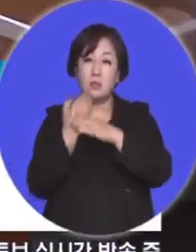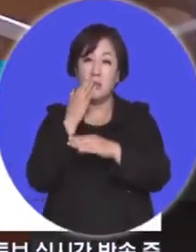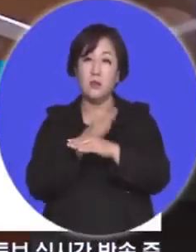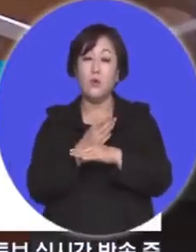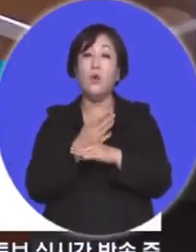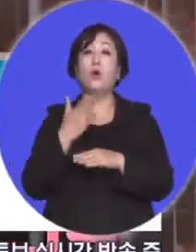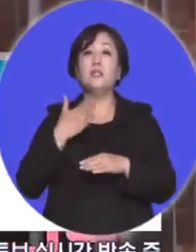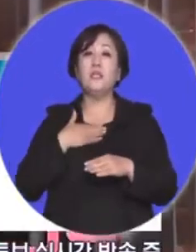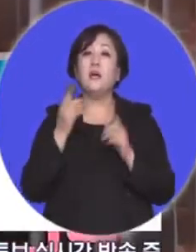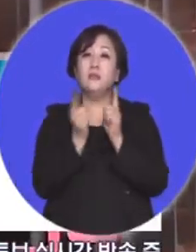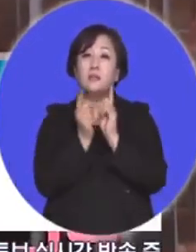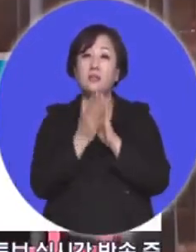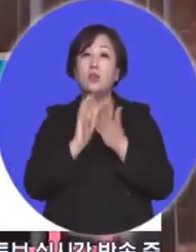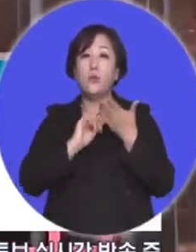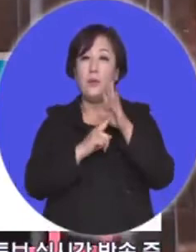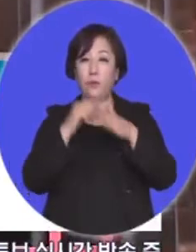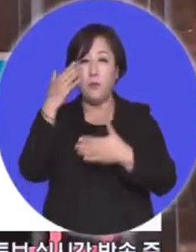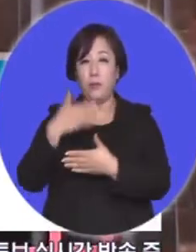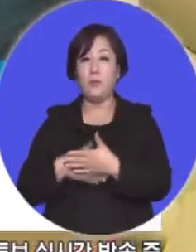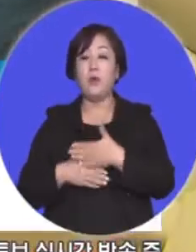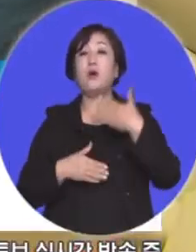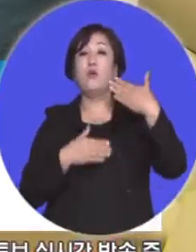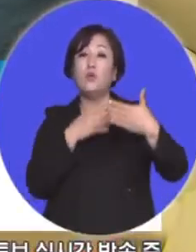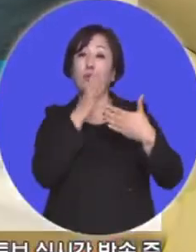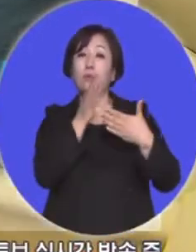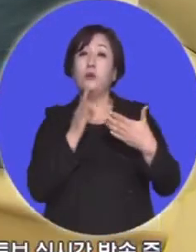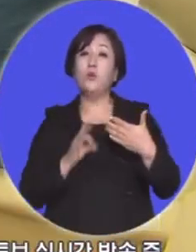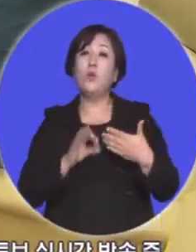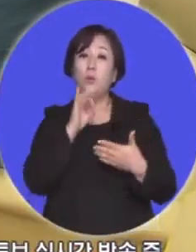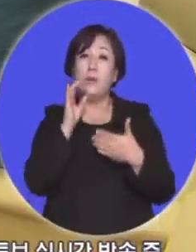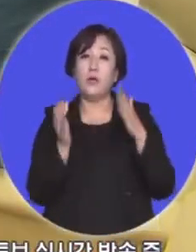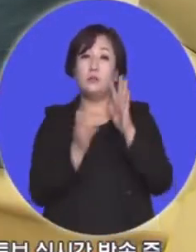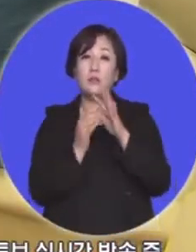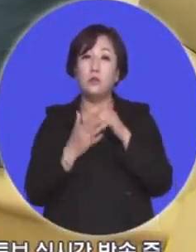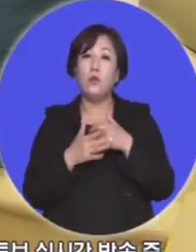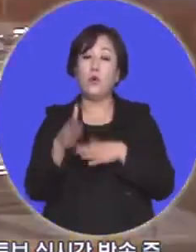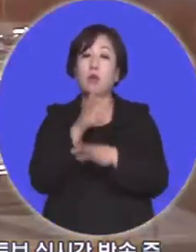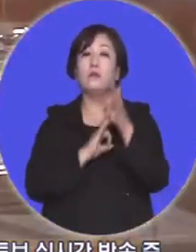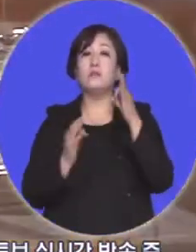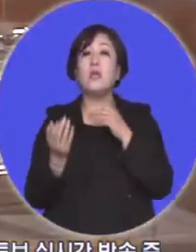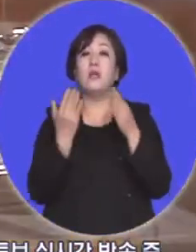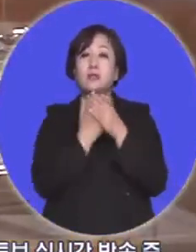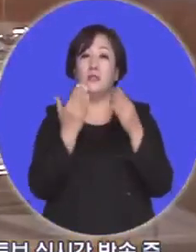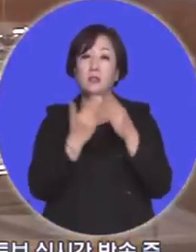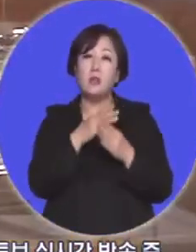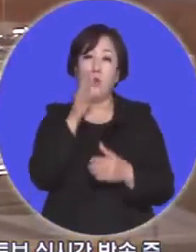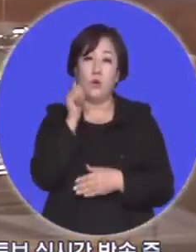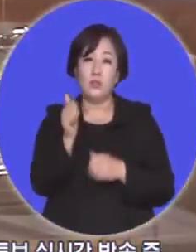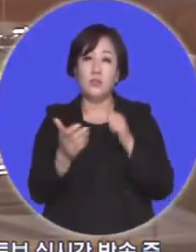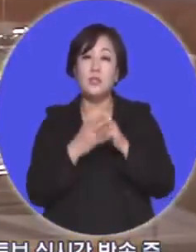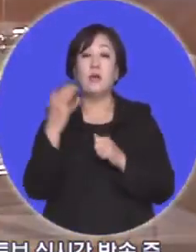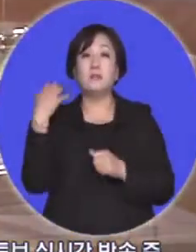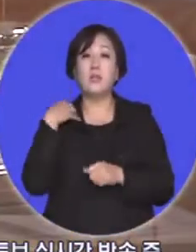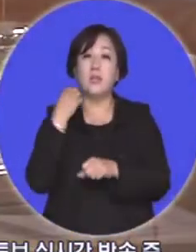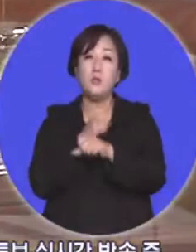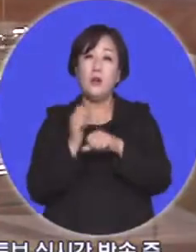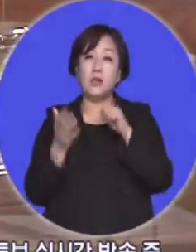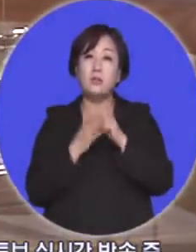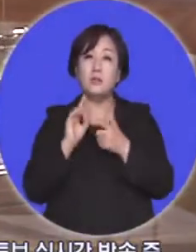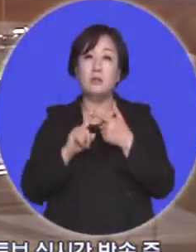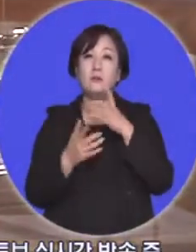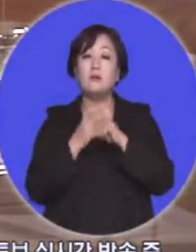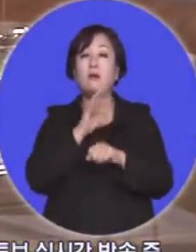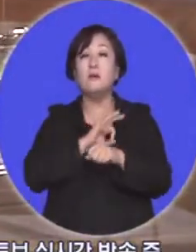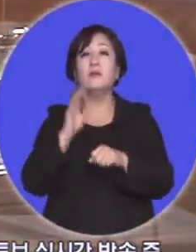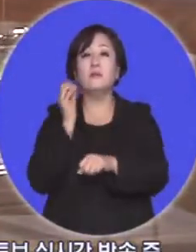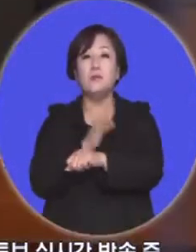제가 발표한 논문을 빼버리면 9% 정도. 하지만 경제진흥원장 본연의 역할에 대한 후보자의 대답은 겉핥기에